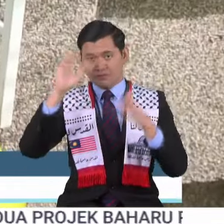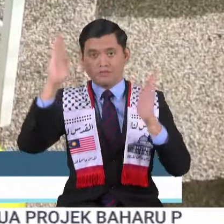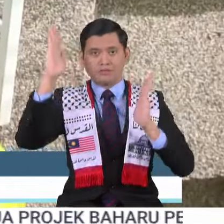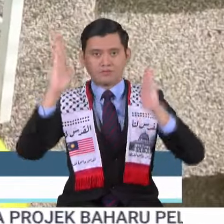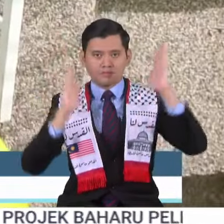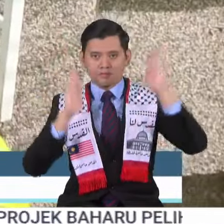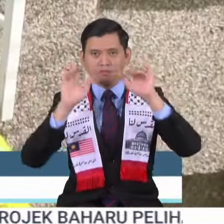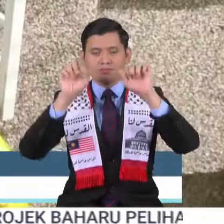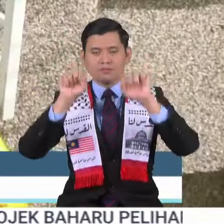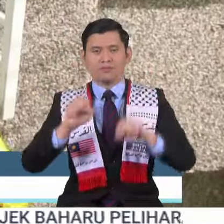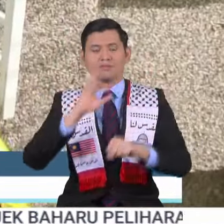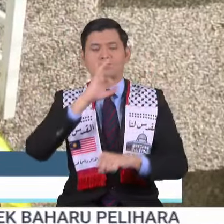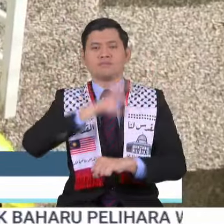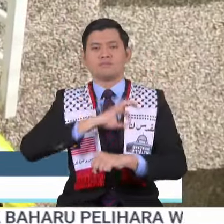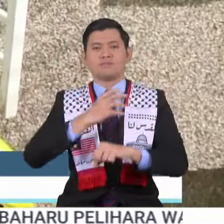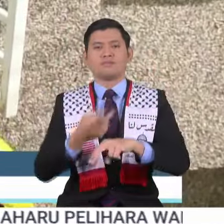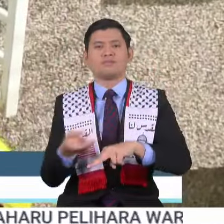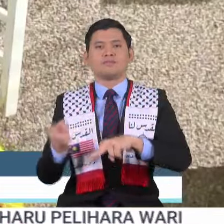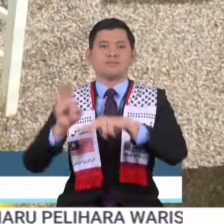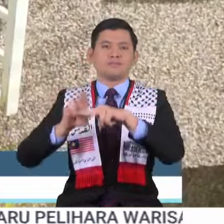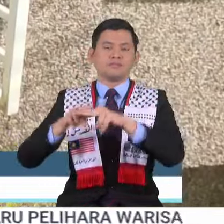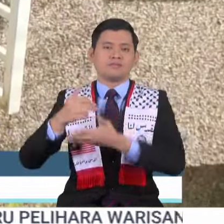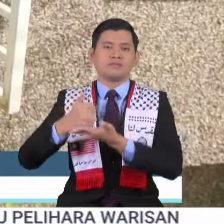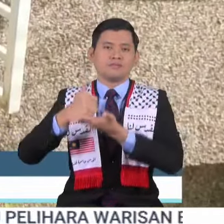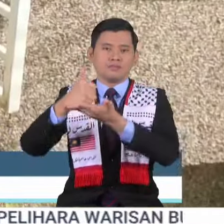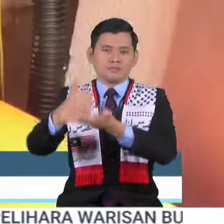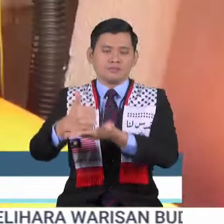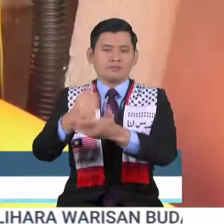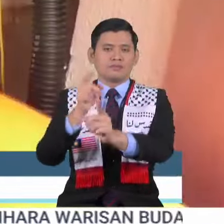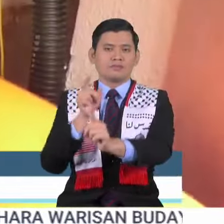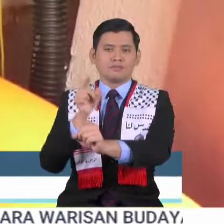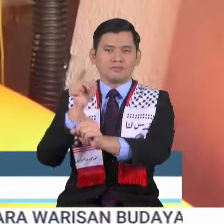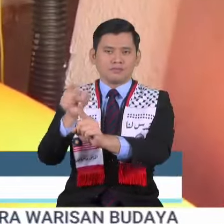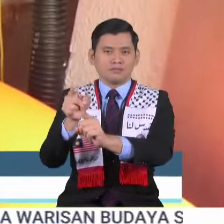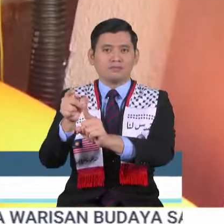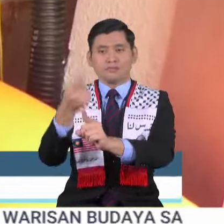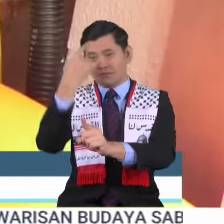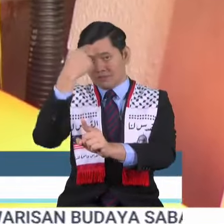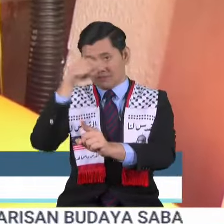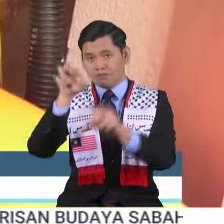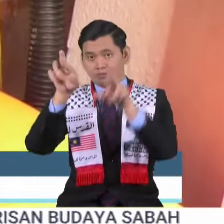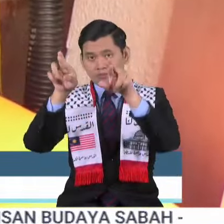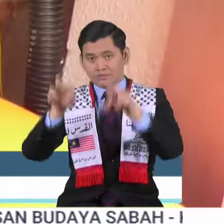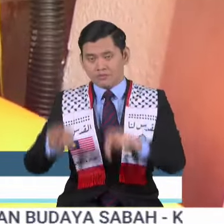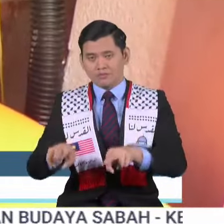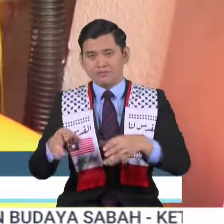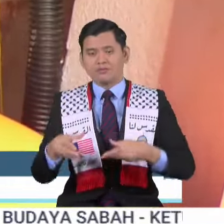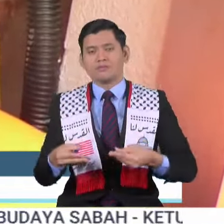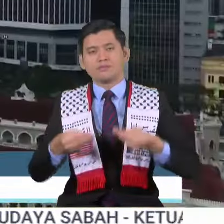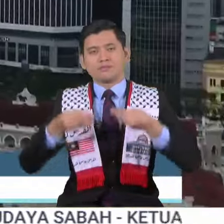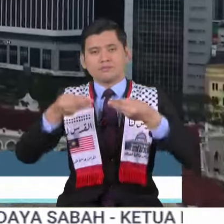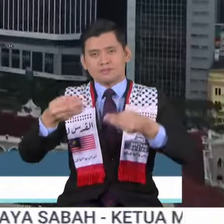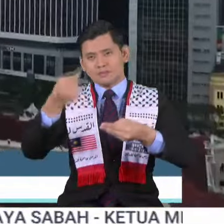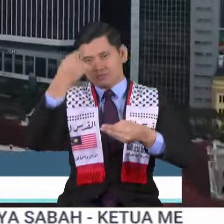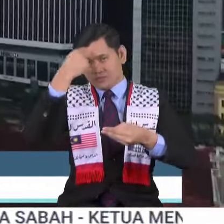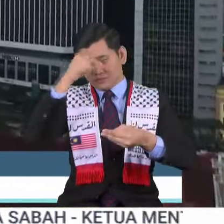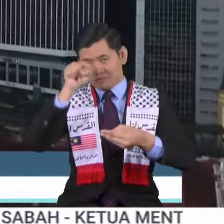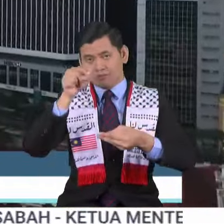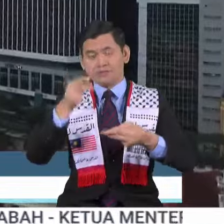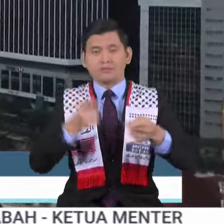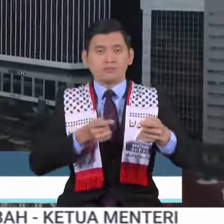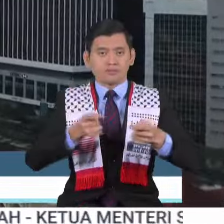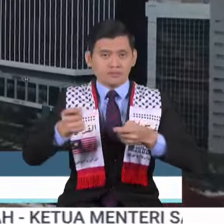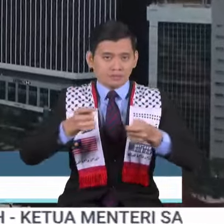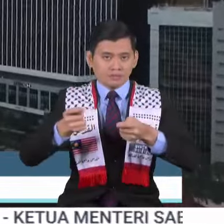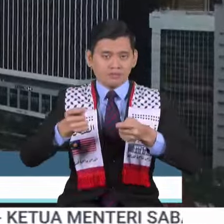dapat dimanfaatkan untuk menambah baik bantuan bersasar kepada rakyat. Ia juga akan disalur kepada penyelenggaraan prasarana awam